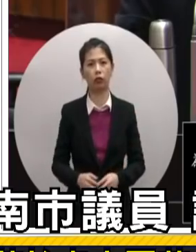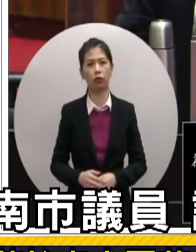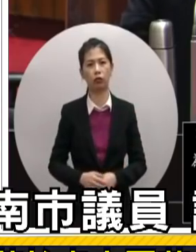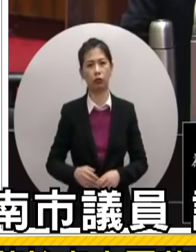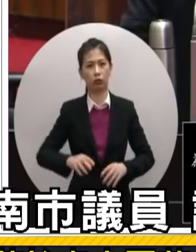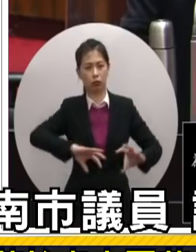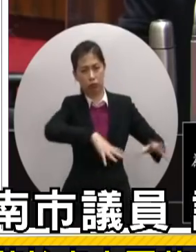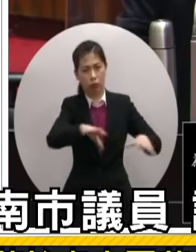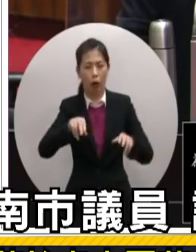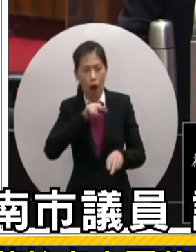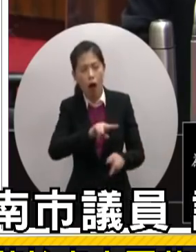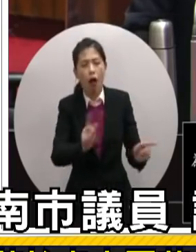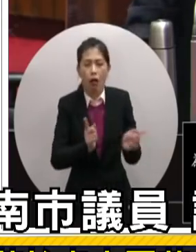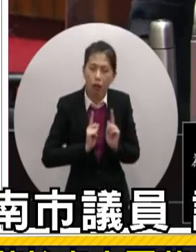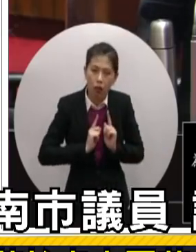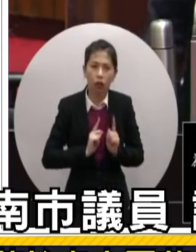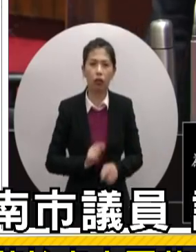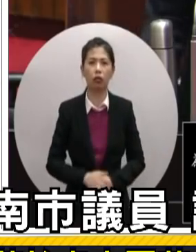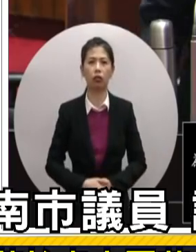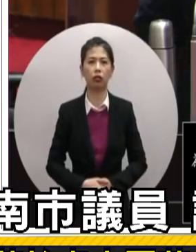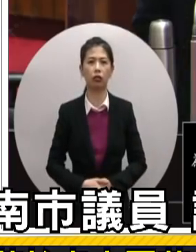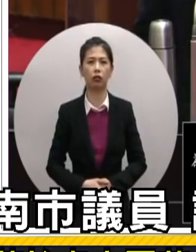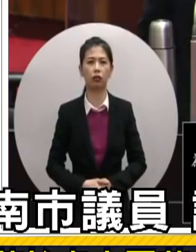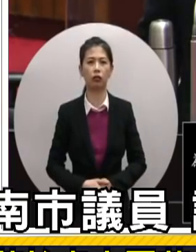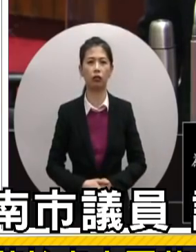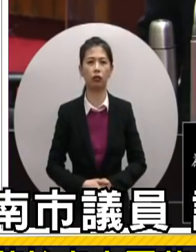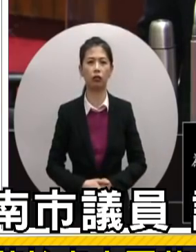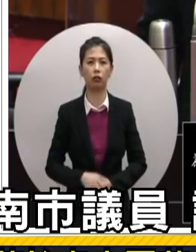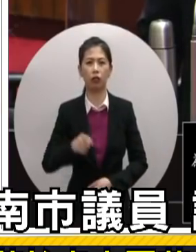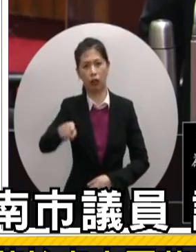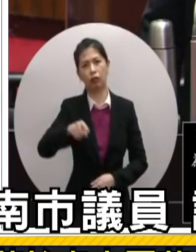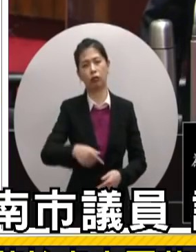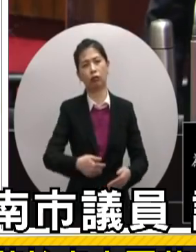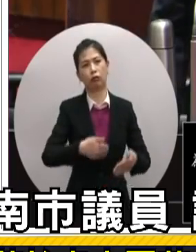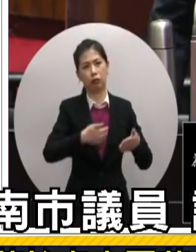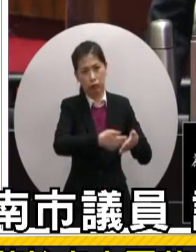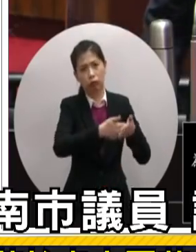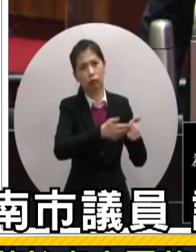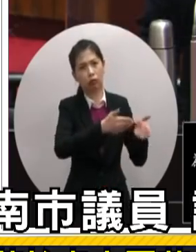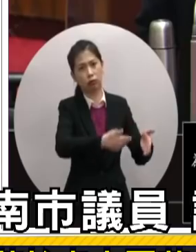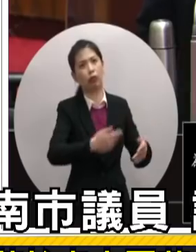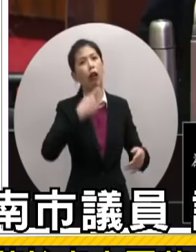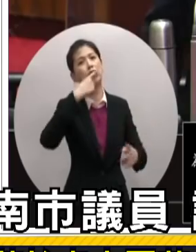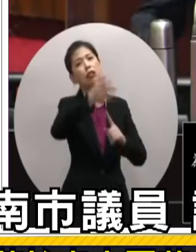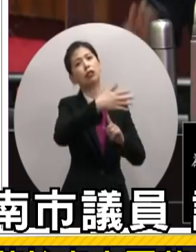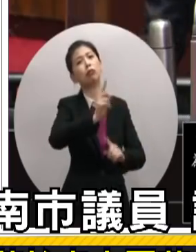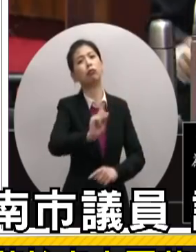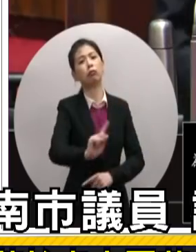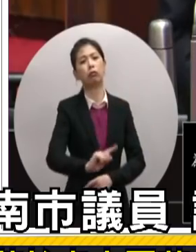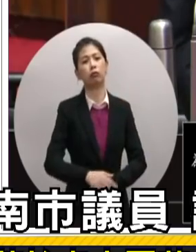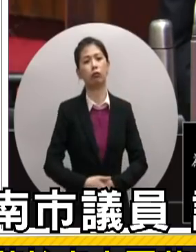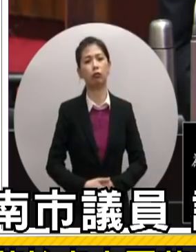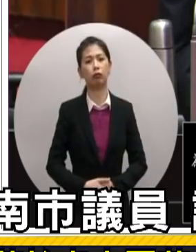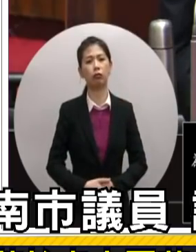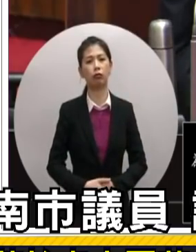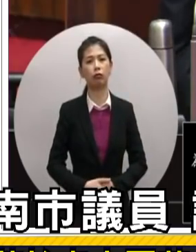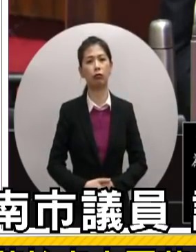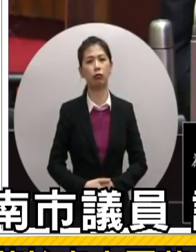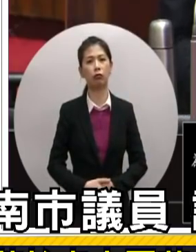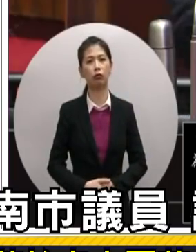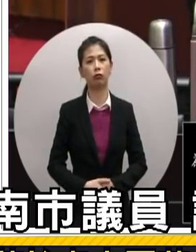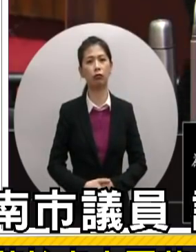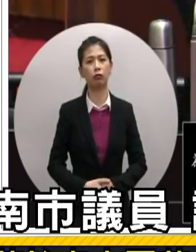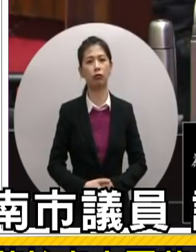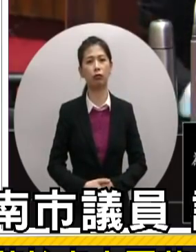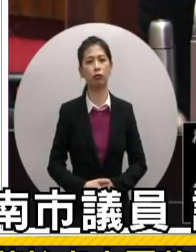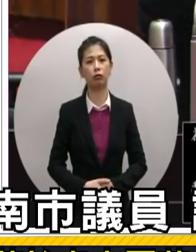的人，他到了危急的时候才说我们要团结，但他平时是在分裂。就这个执政党，他平时是在撕裂我们的